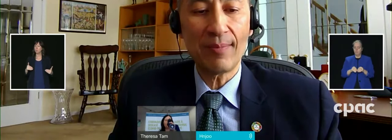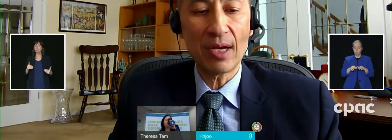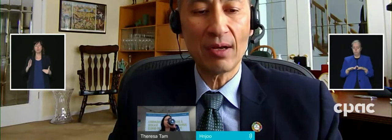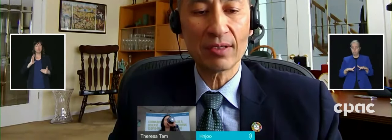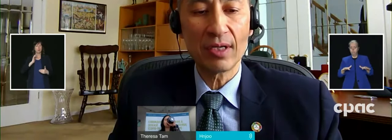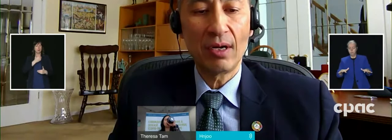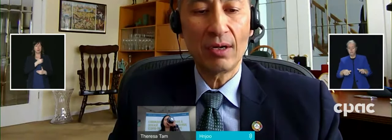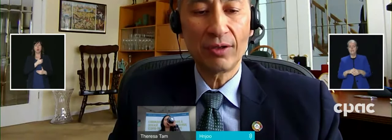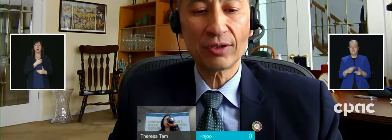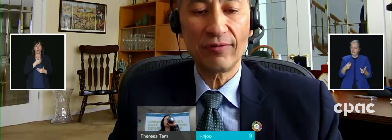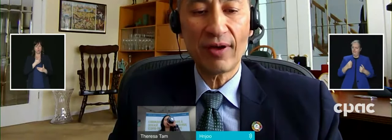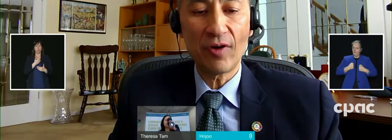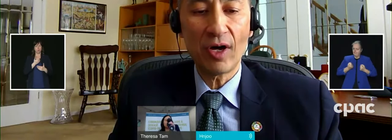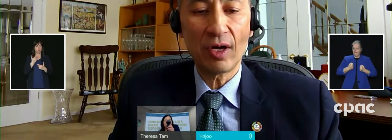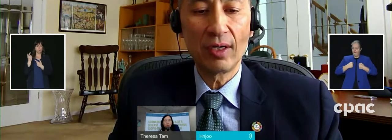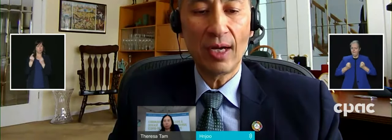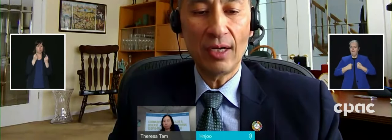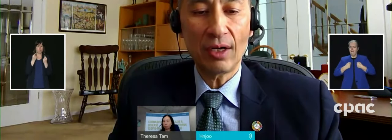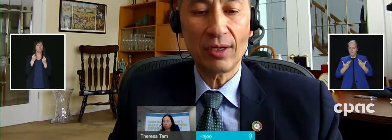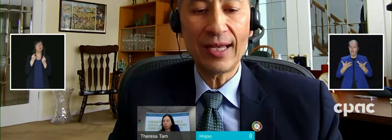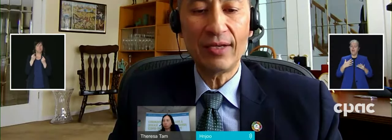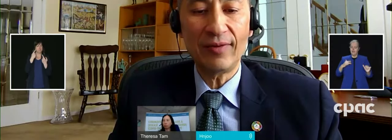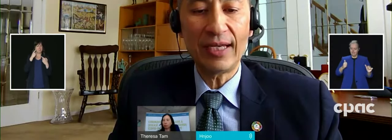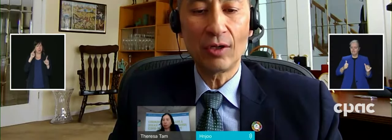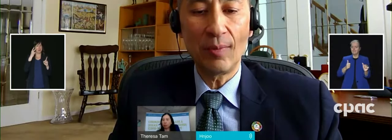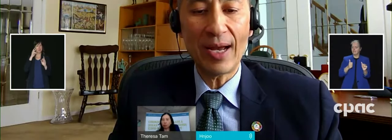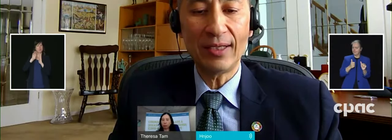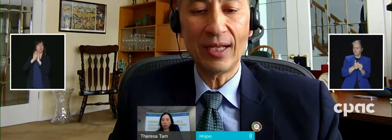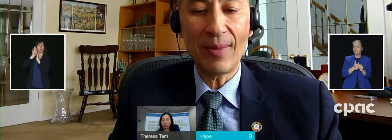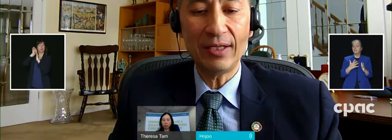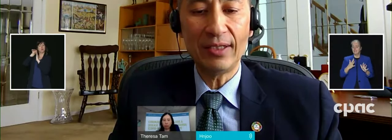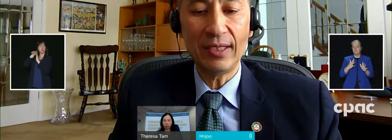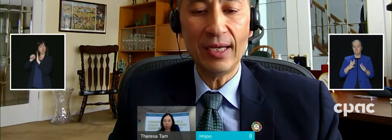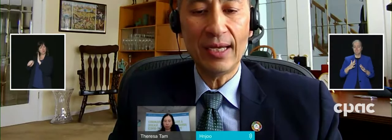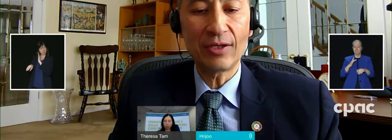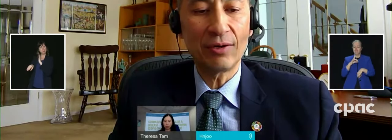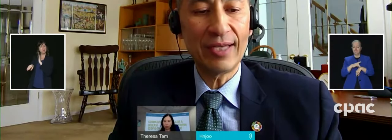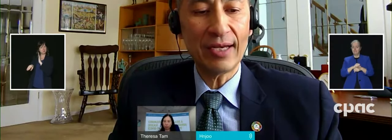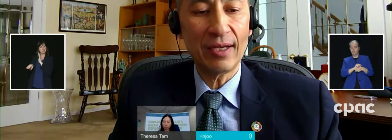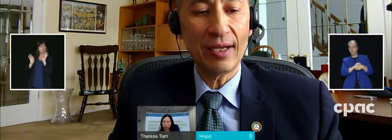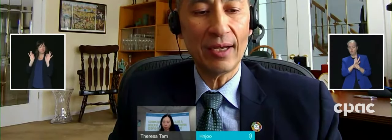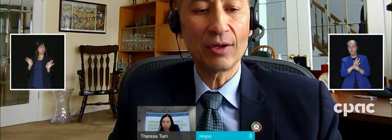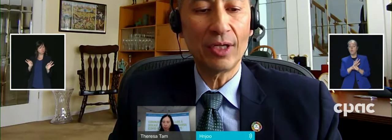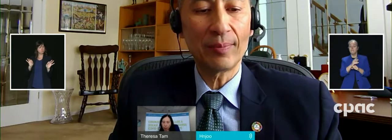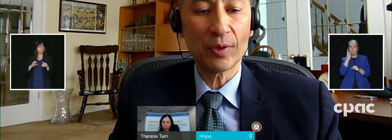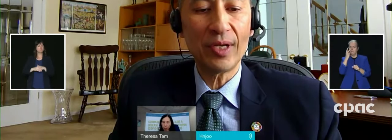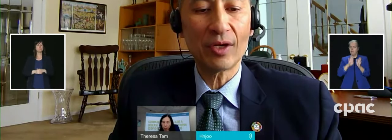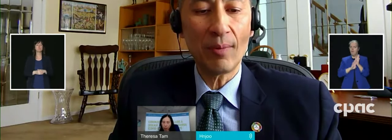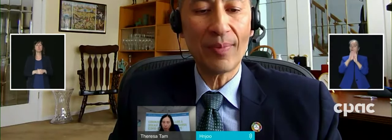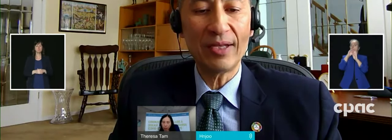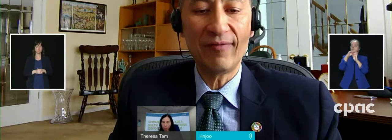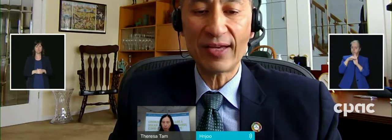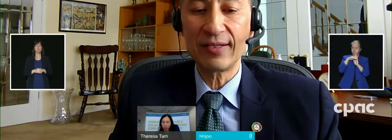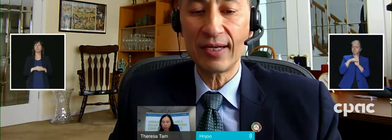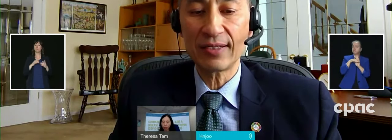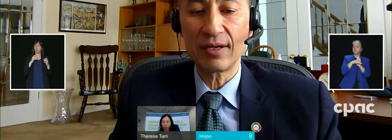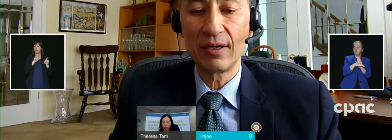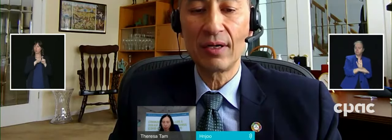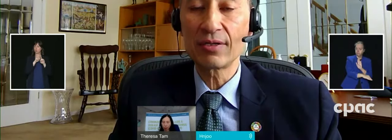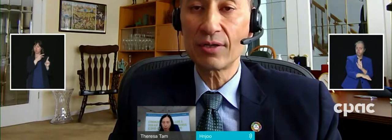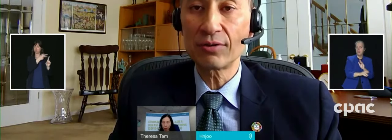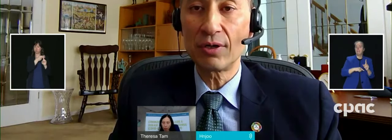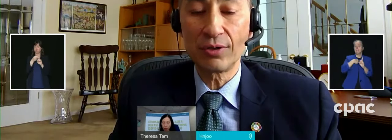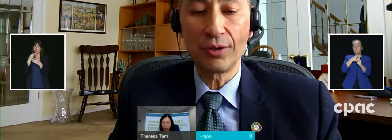pencher la balance en notre faveur, alors que l'activité globale de la maladie est en déclin et que les premières campagnes de